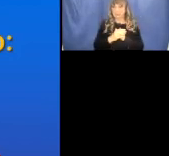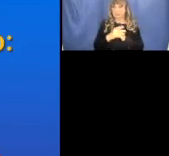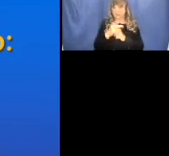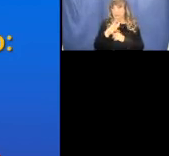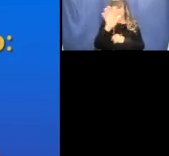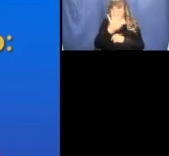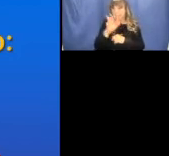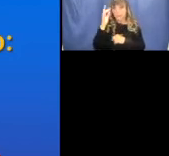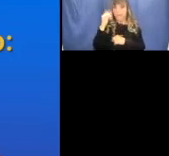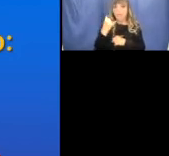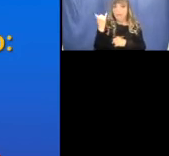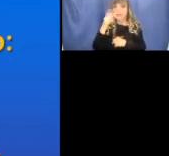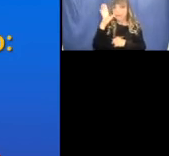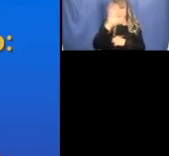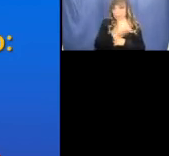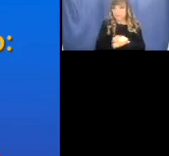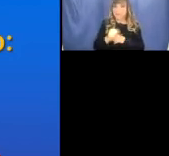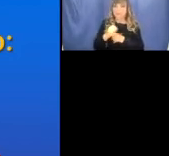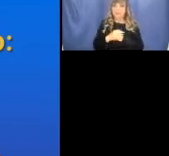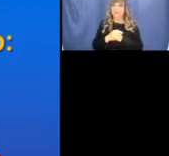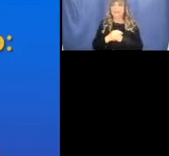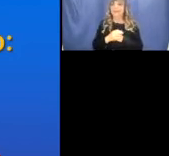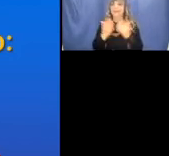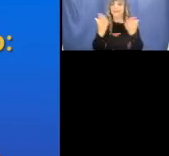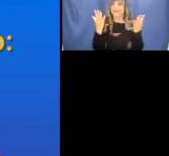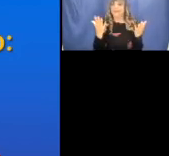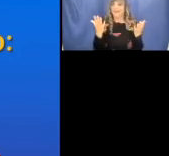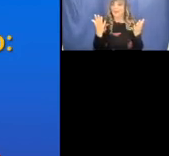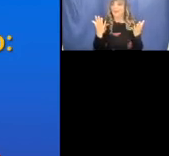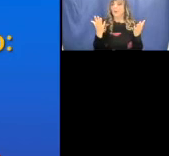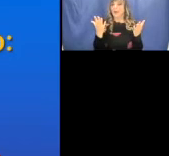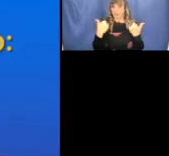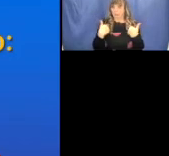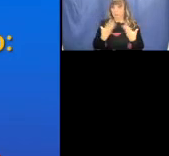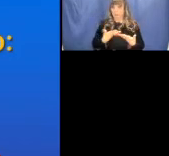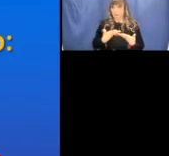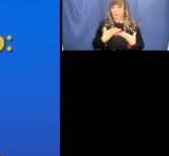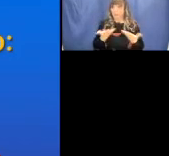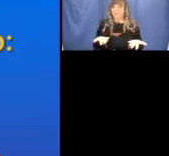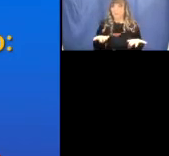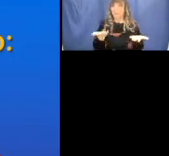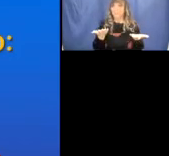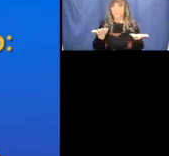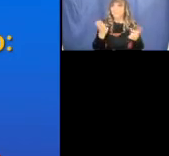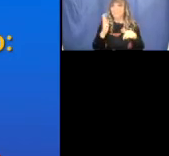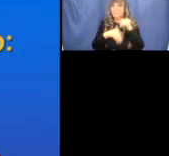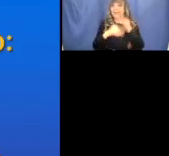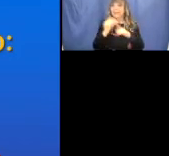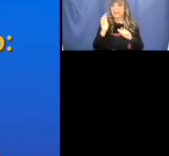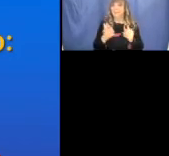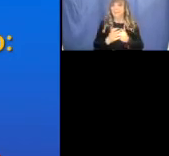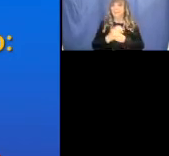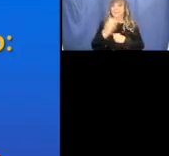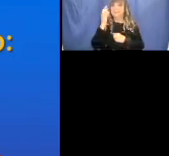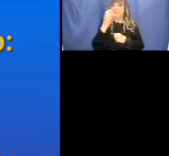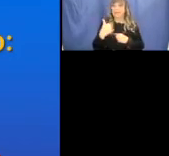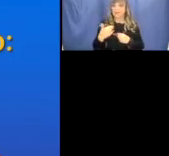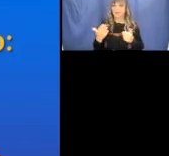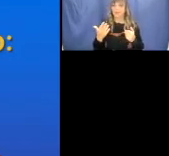è la simmetria per la flessione è quella che noi abbiamo nelle mani se noi